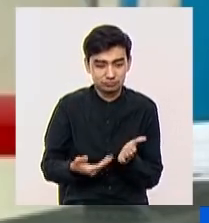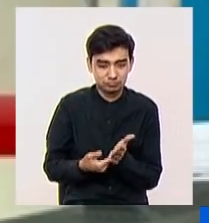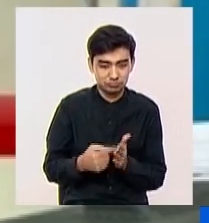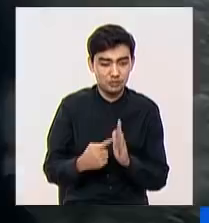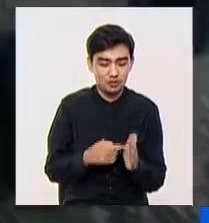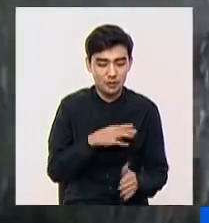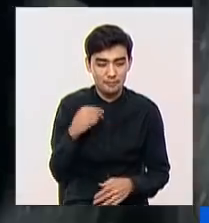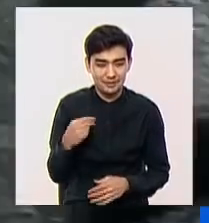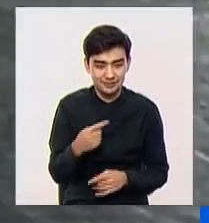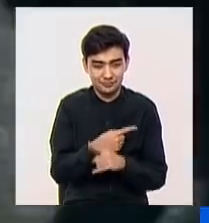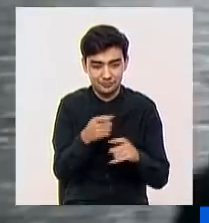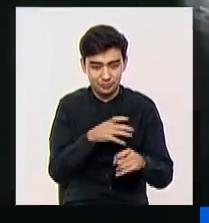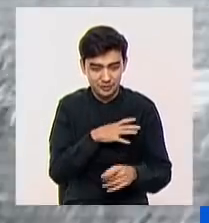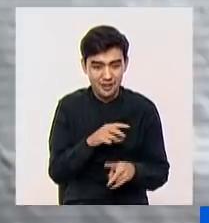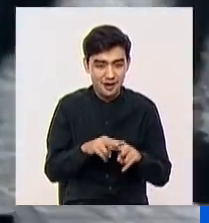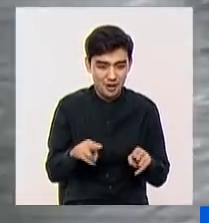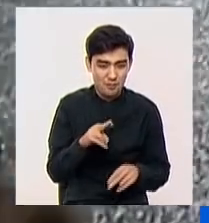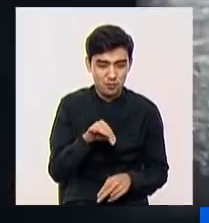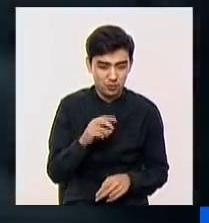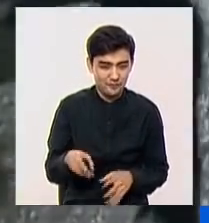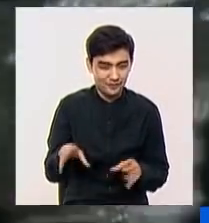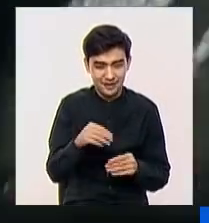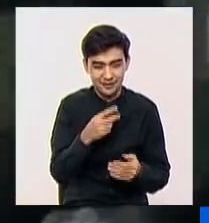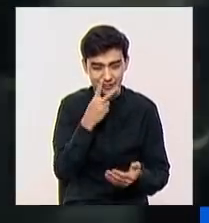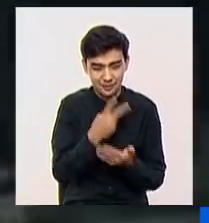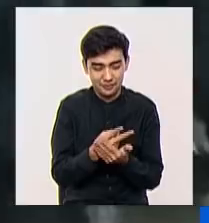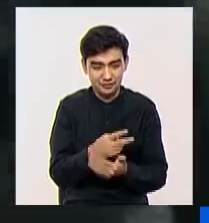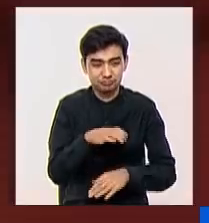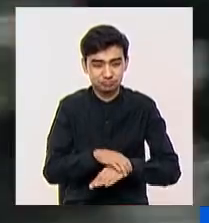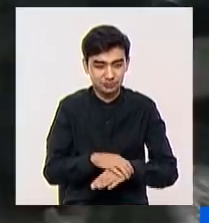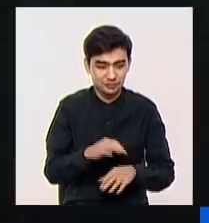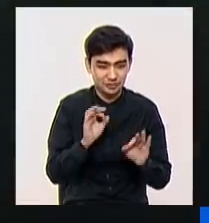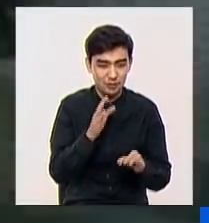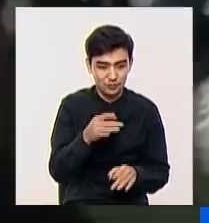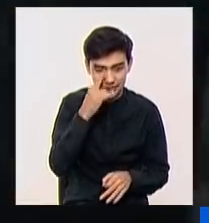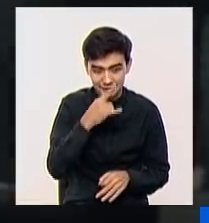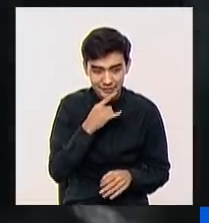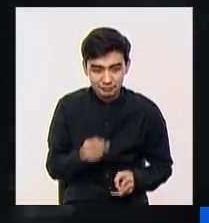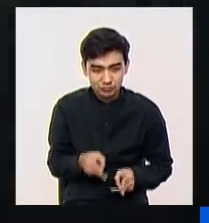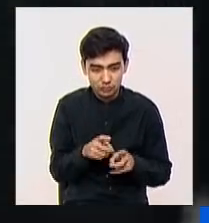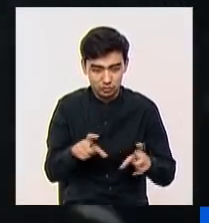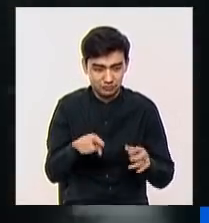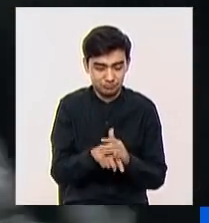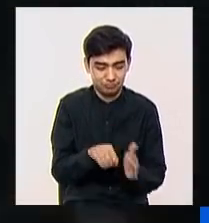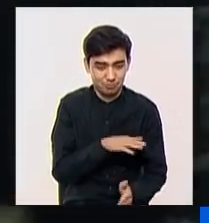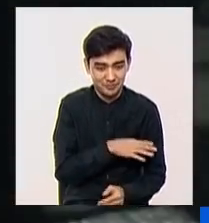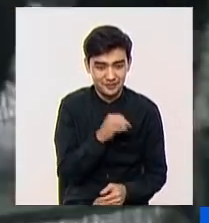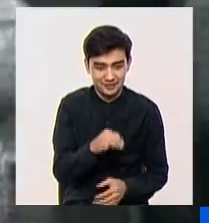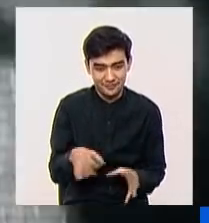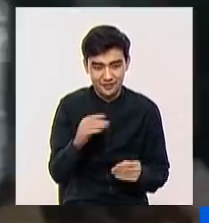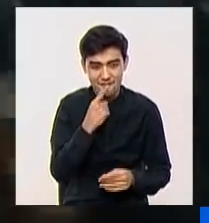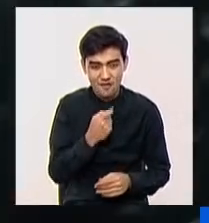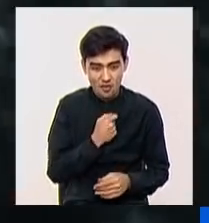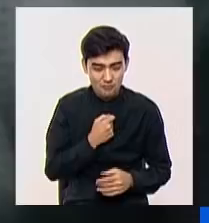президент сказал что позже будут предоставлены все доказательства что в казахстане действовали террористы и прошедшие международную